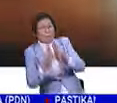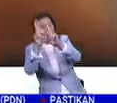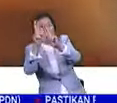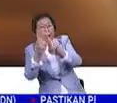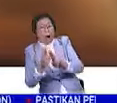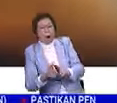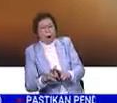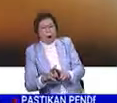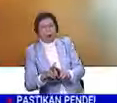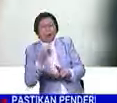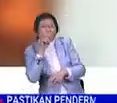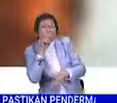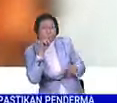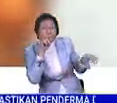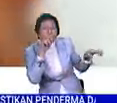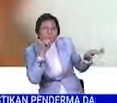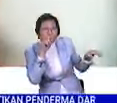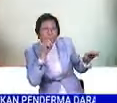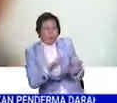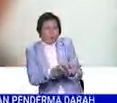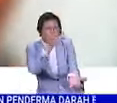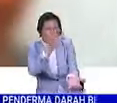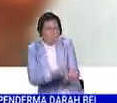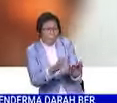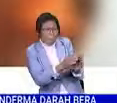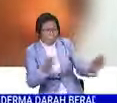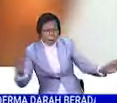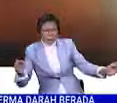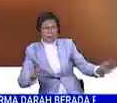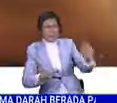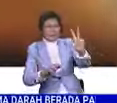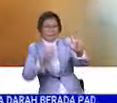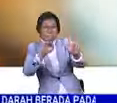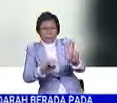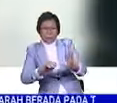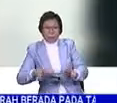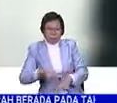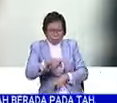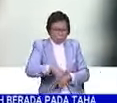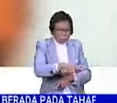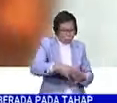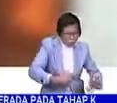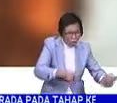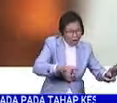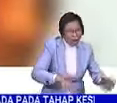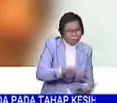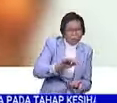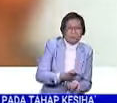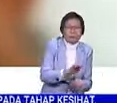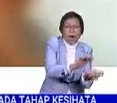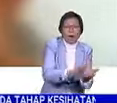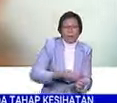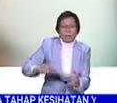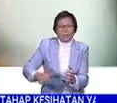King Katak di Twitter, seekor buaya sepanjang kira-kira 3 meter berkeliaran di atas jalan sambil